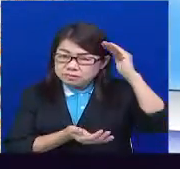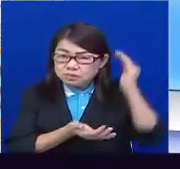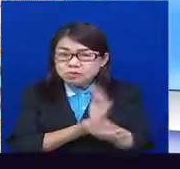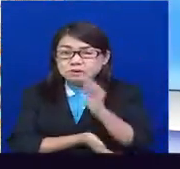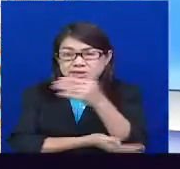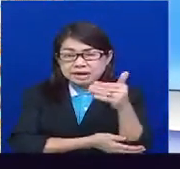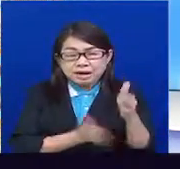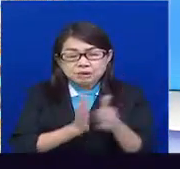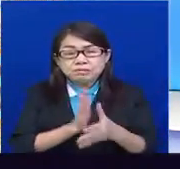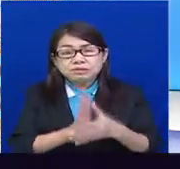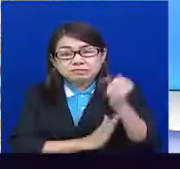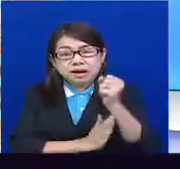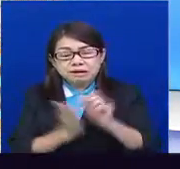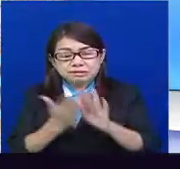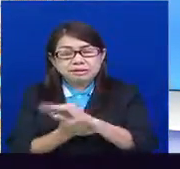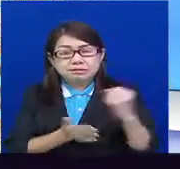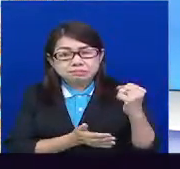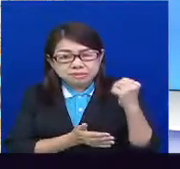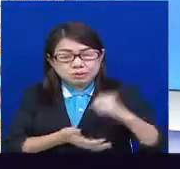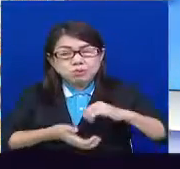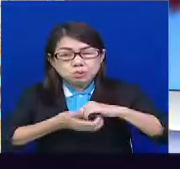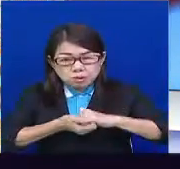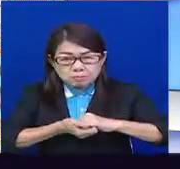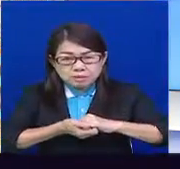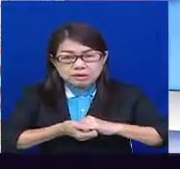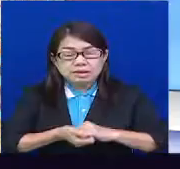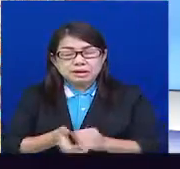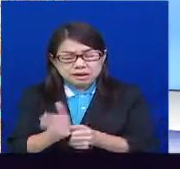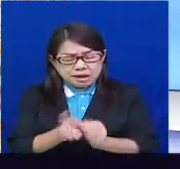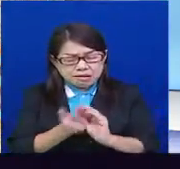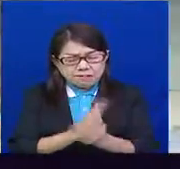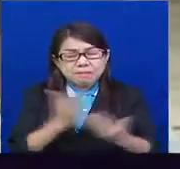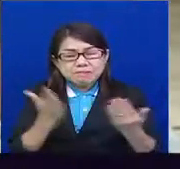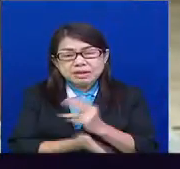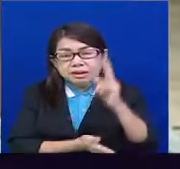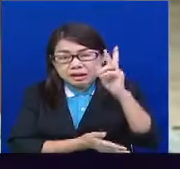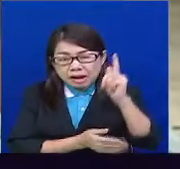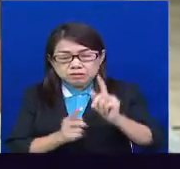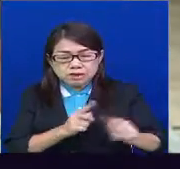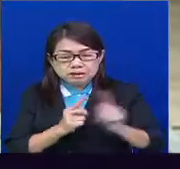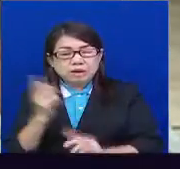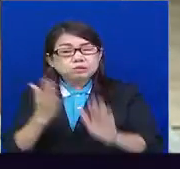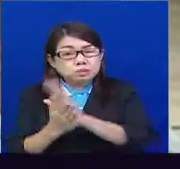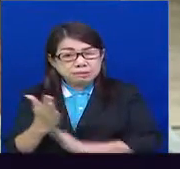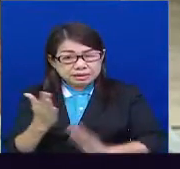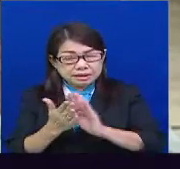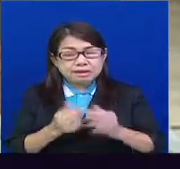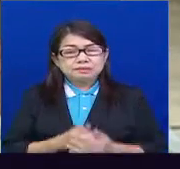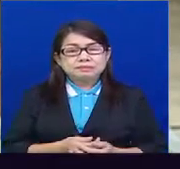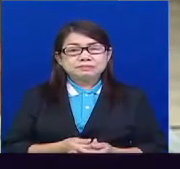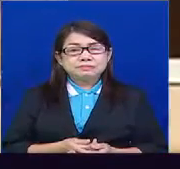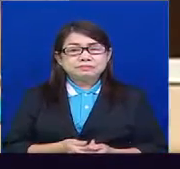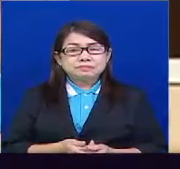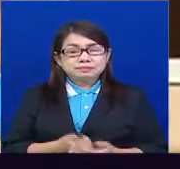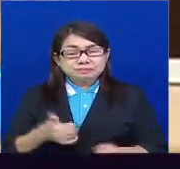คงแห่งชาตินะคะร่วมกันปรับการทำงานด้านข่าวกรองทั่วประเทศค่ะพลตรีคงชีพตันตระวาณิชย์